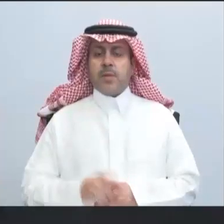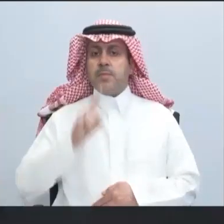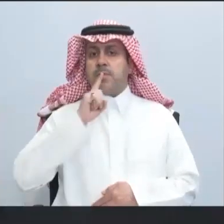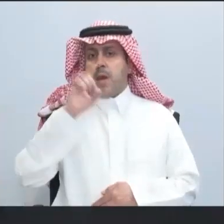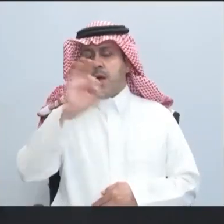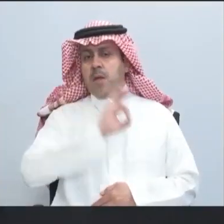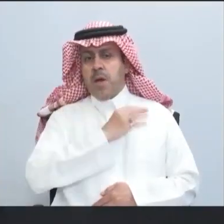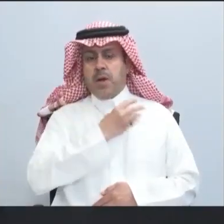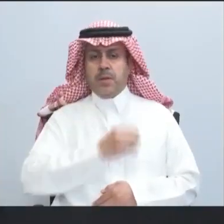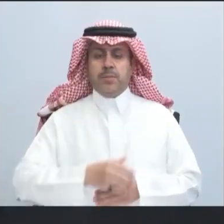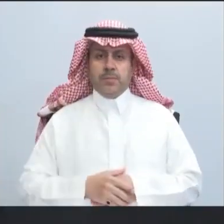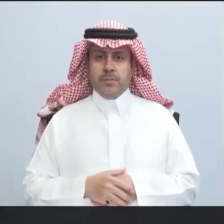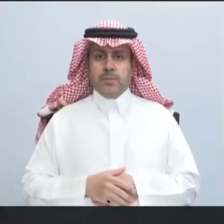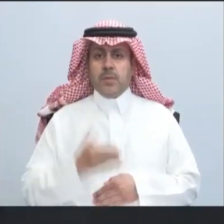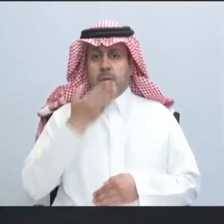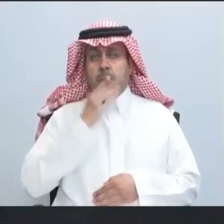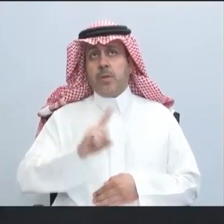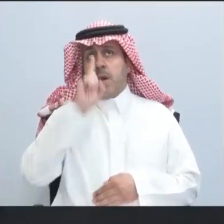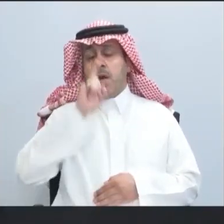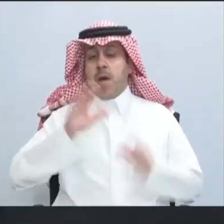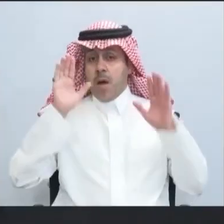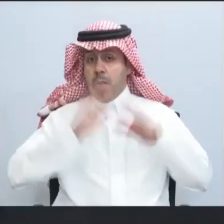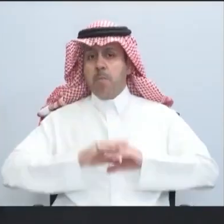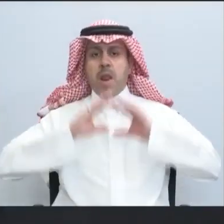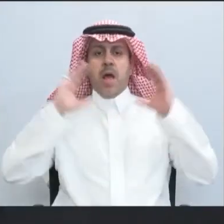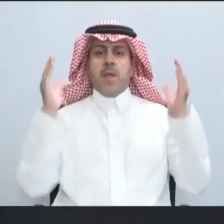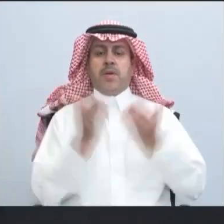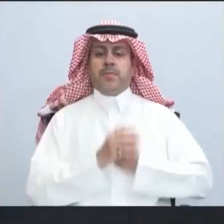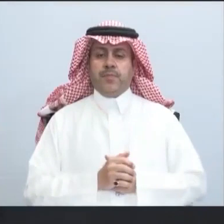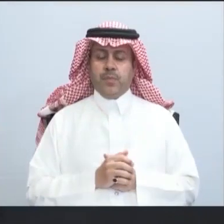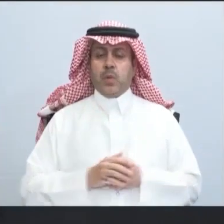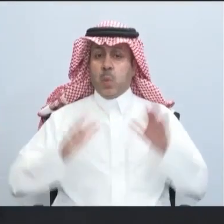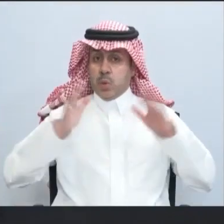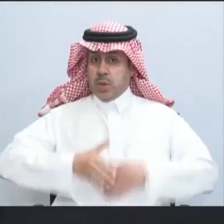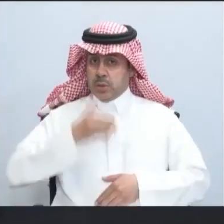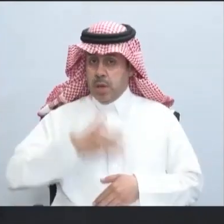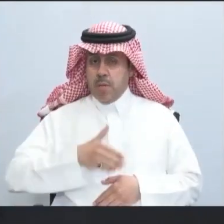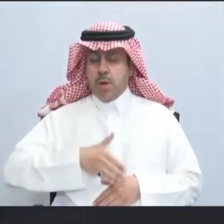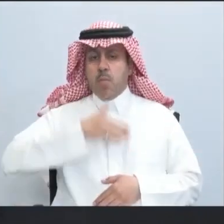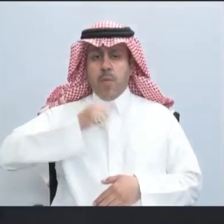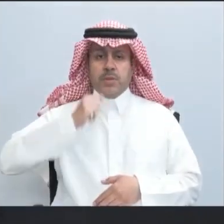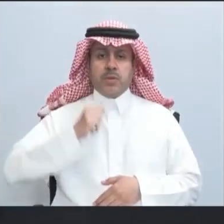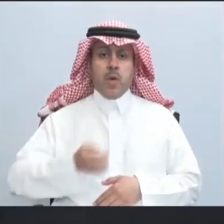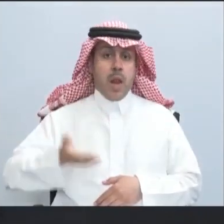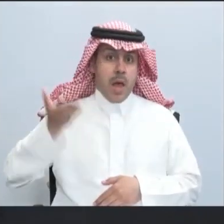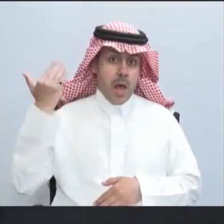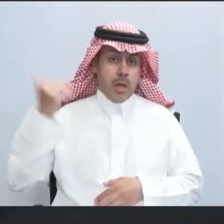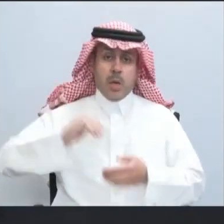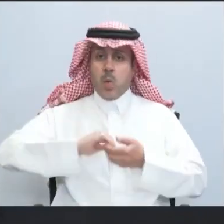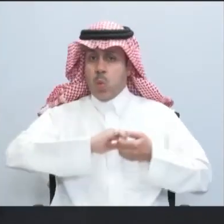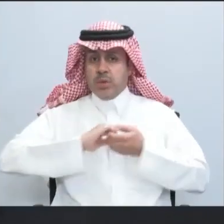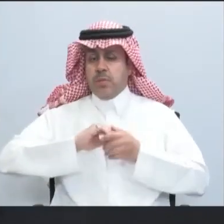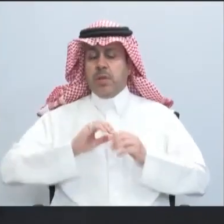بسم الله الرحمن الرحيم الحمد لله رب العالمين وصلى الله وسلم وبارك على نبينا محمد وعلى اله